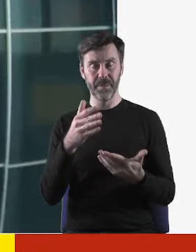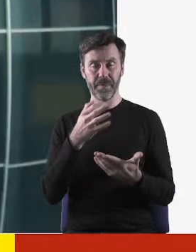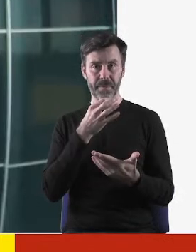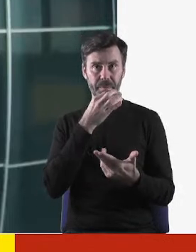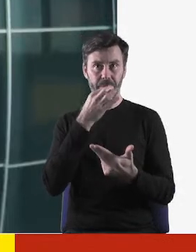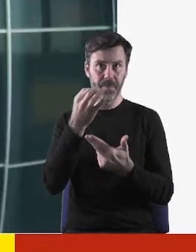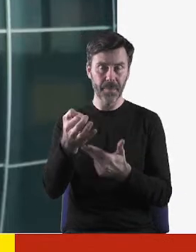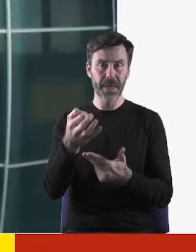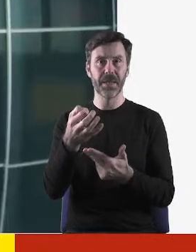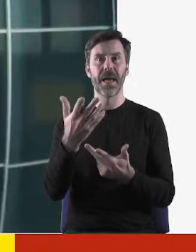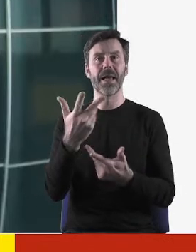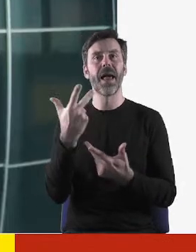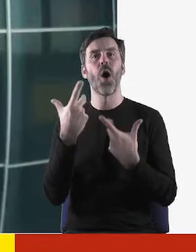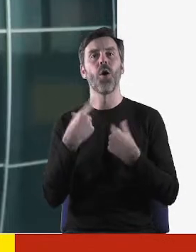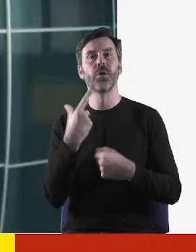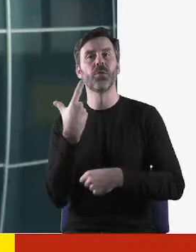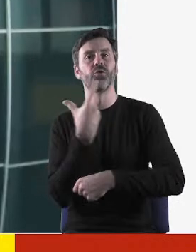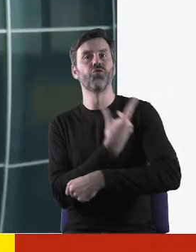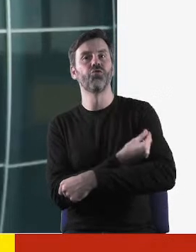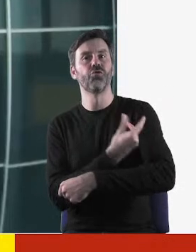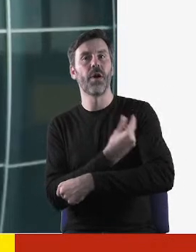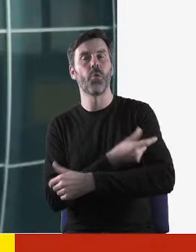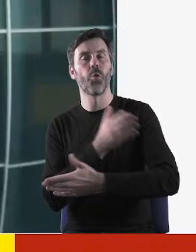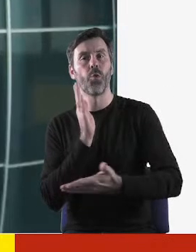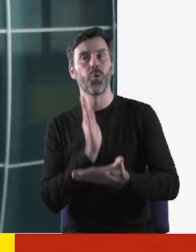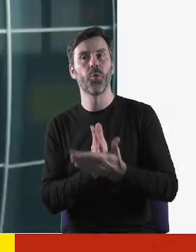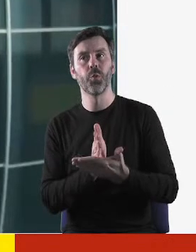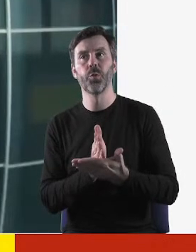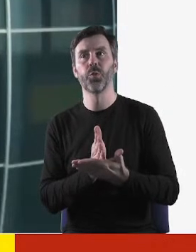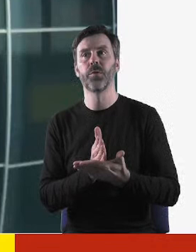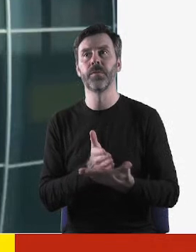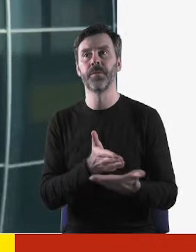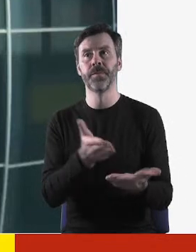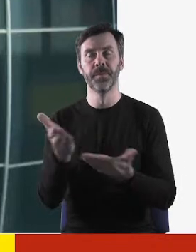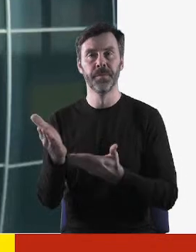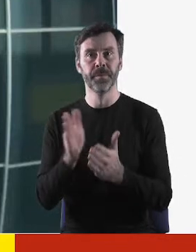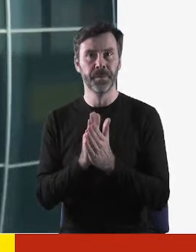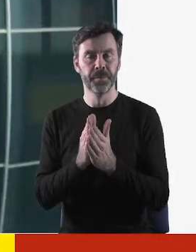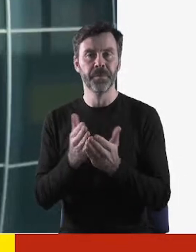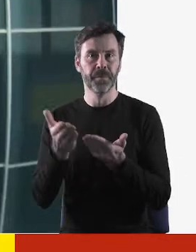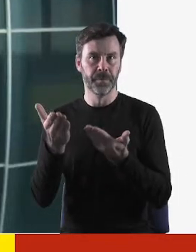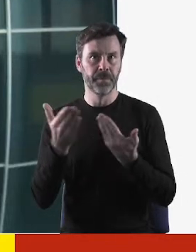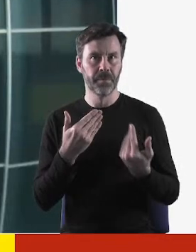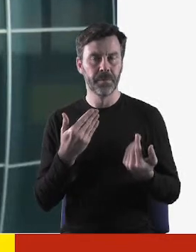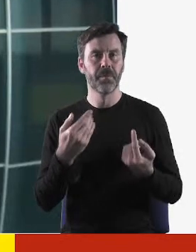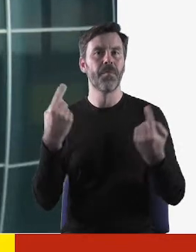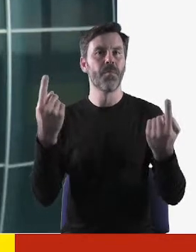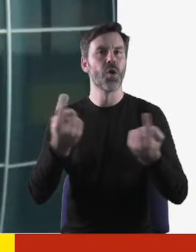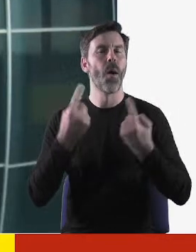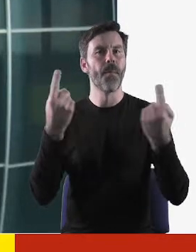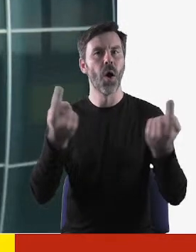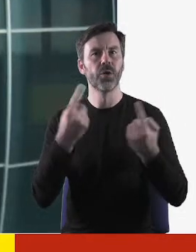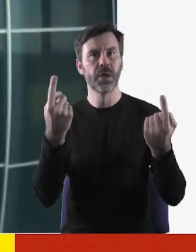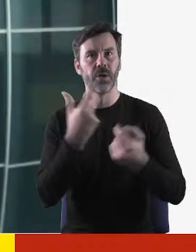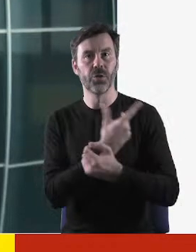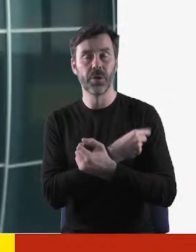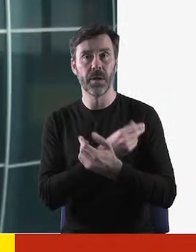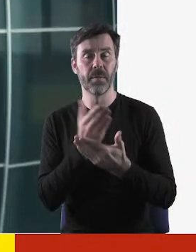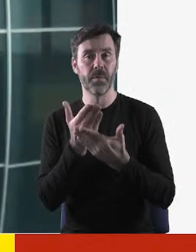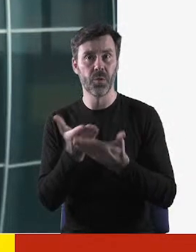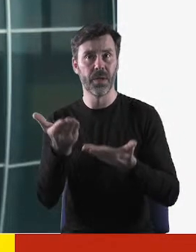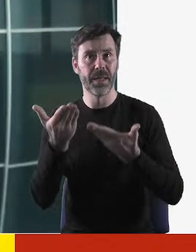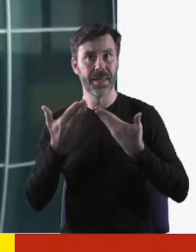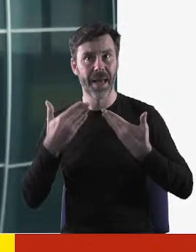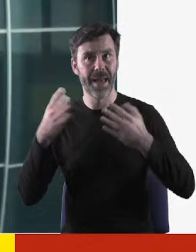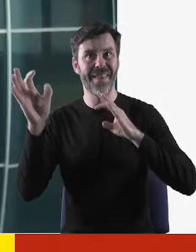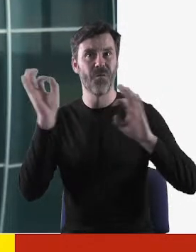że taka odpowiedź sama w sobie jest promocją szczepień, więc jeśli macie takie dane, byłbym